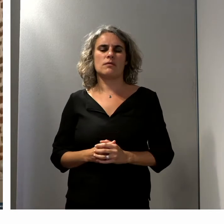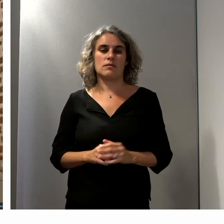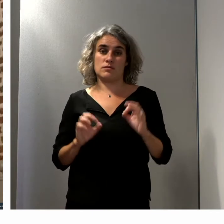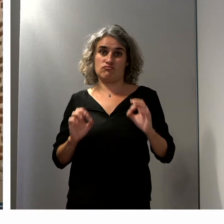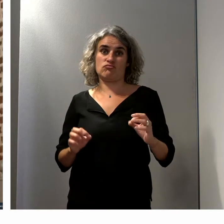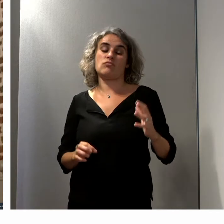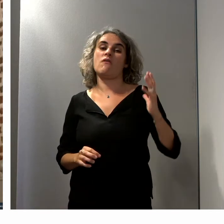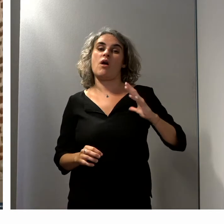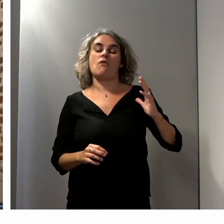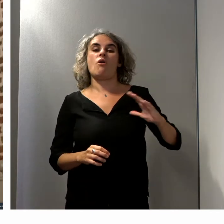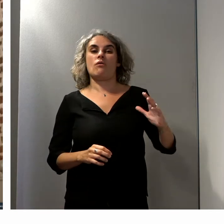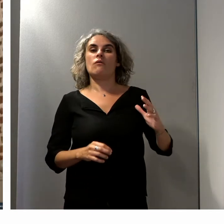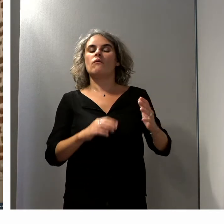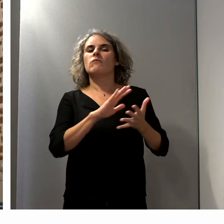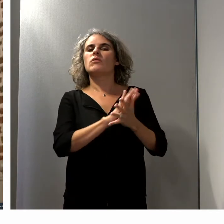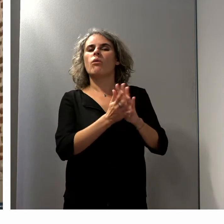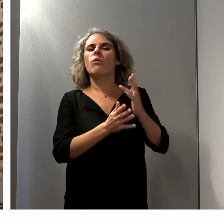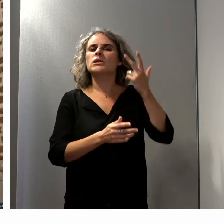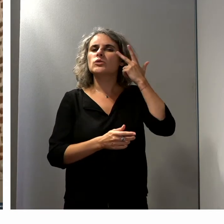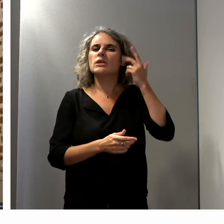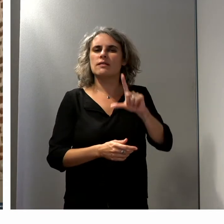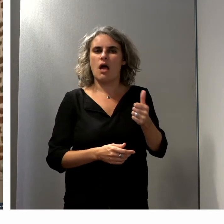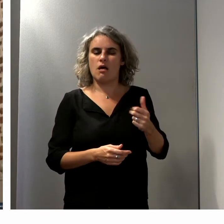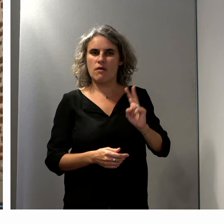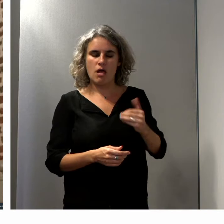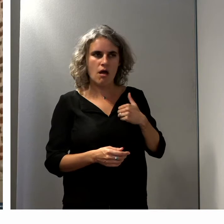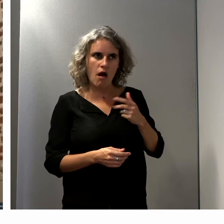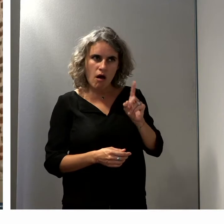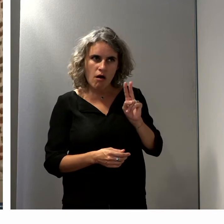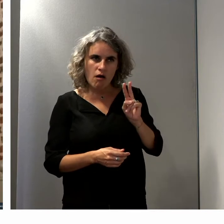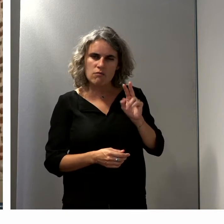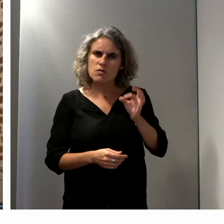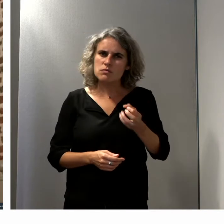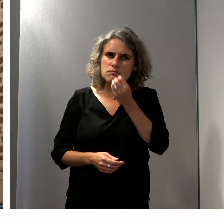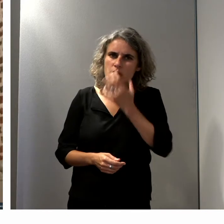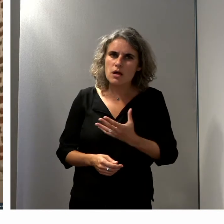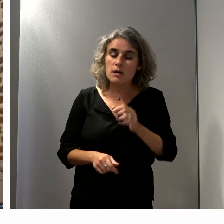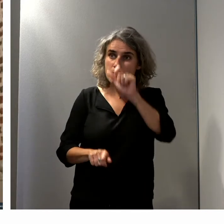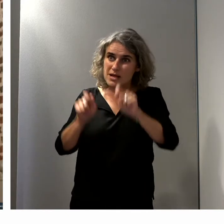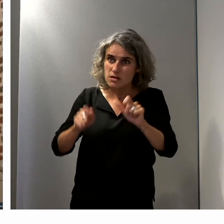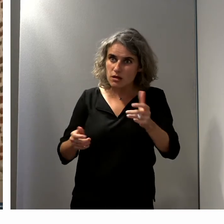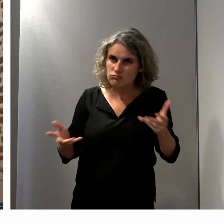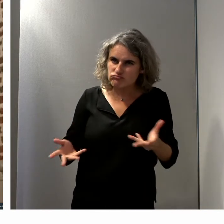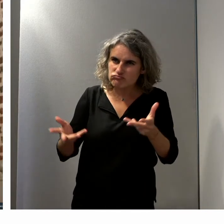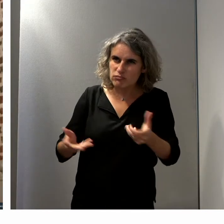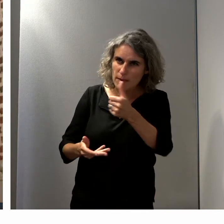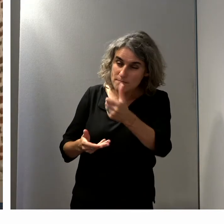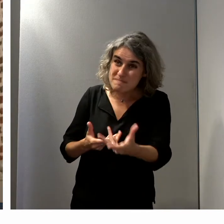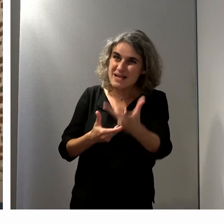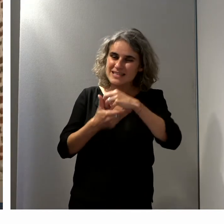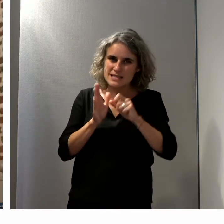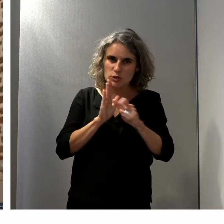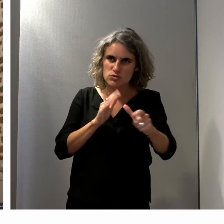découvert ça chez Trisomie 21, que j'avais trouvé super enthousiasmant, de me dire que c'est vrai qu'en fait, comment on fait pour préparer les personnes à être capables de participer à un